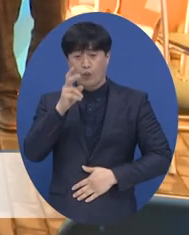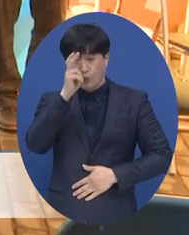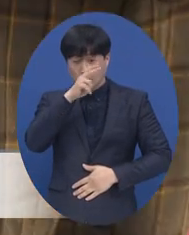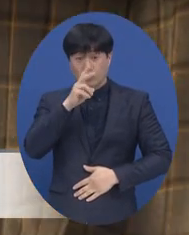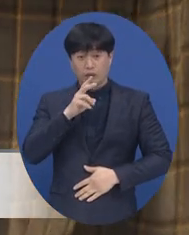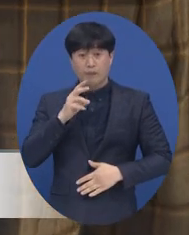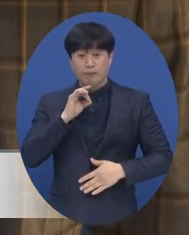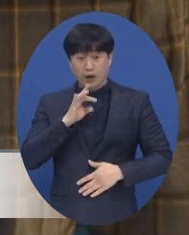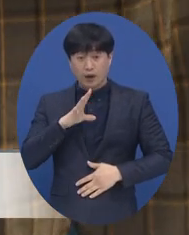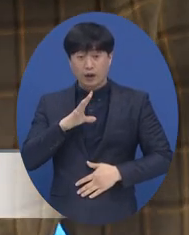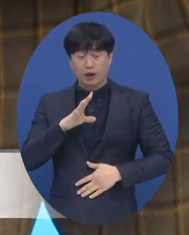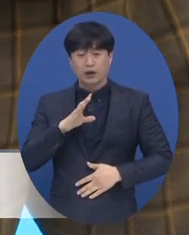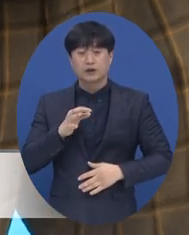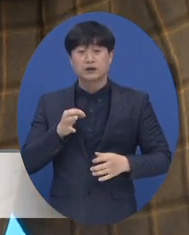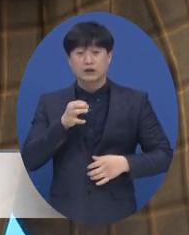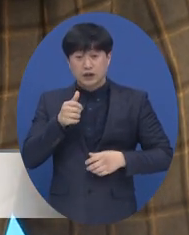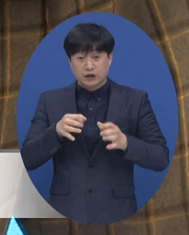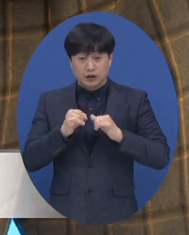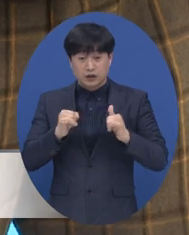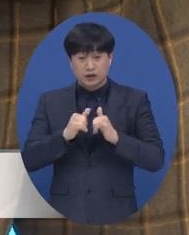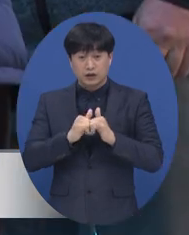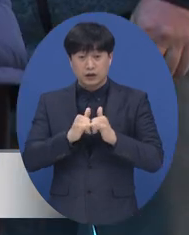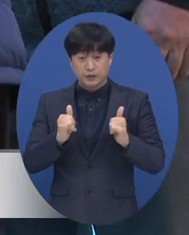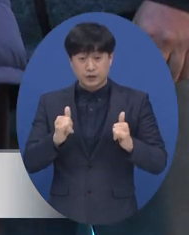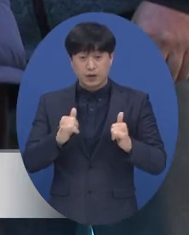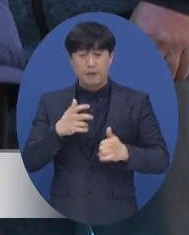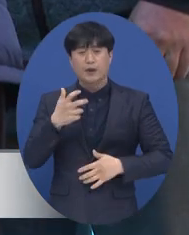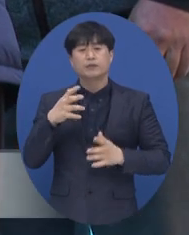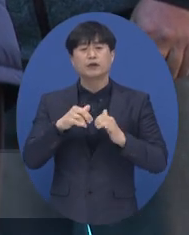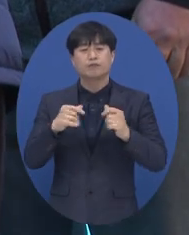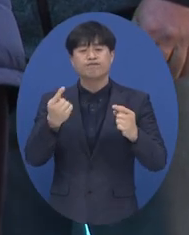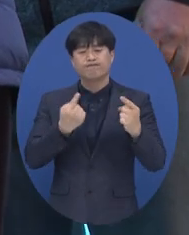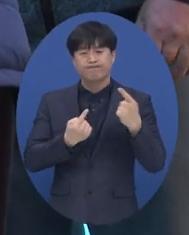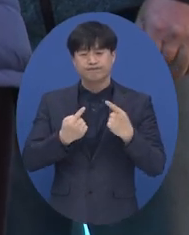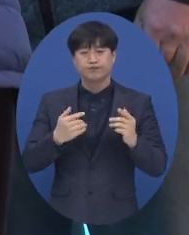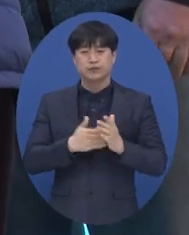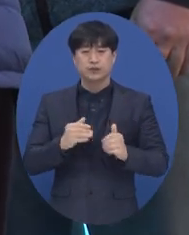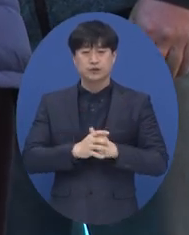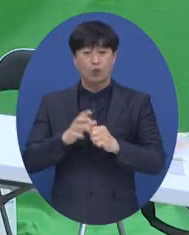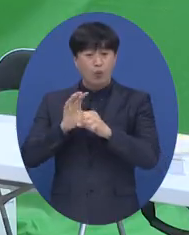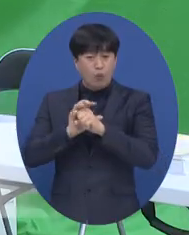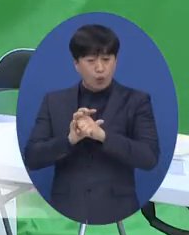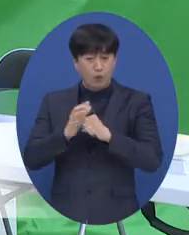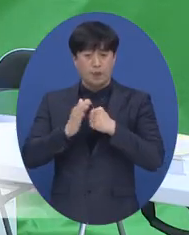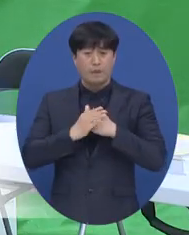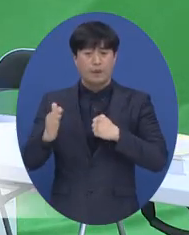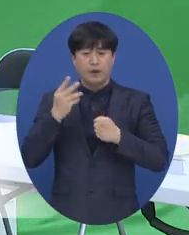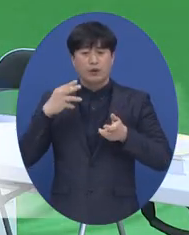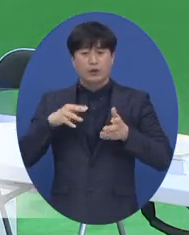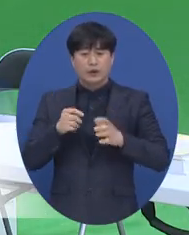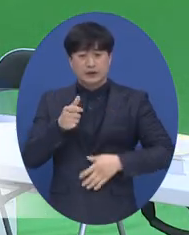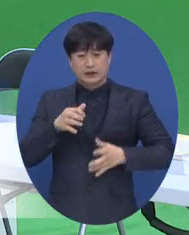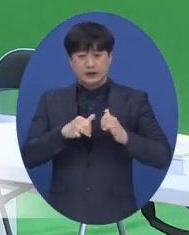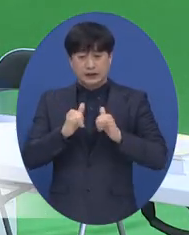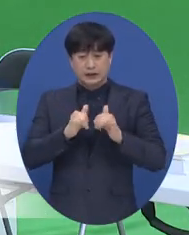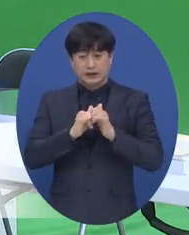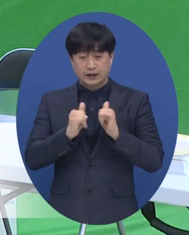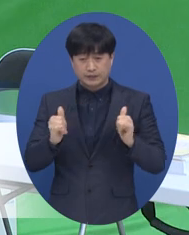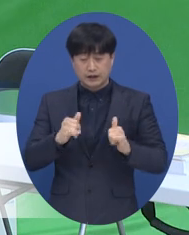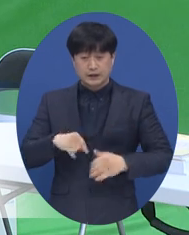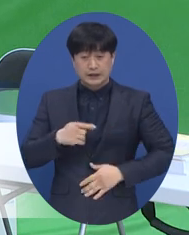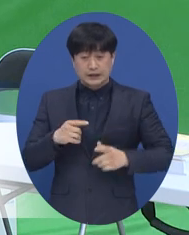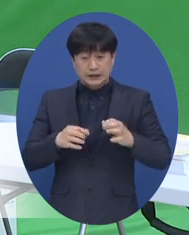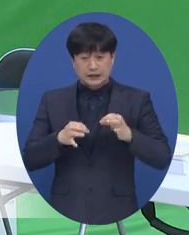상담소에는 오전에만 소상공인과 자영업자 80여 명의 발길이 이어졌습니다. 코로나19로 인해 가지고